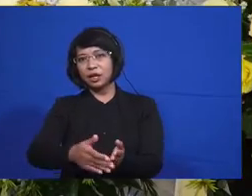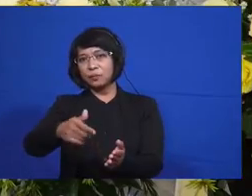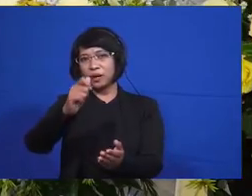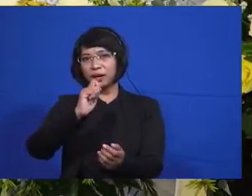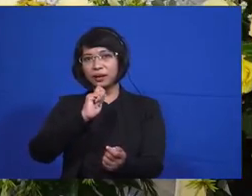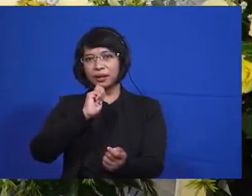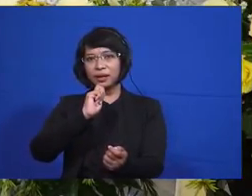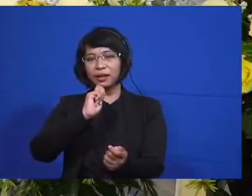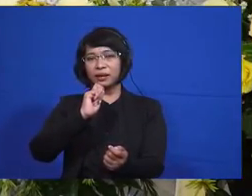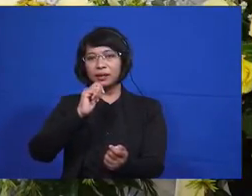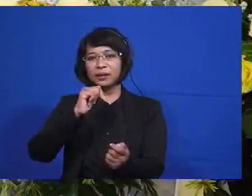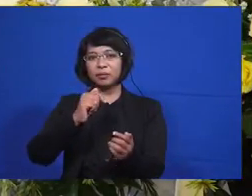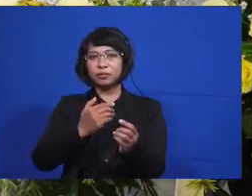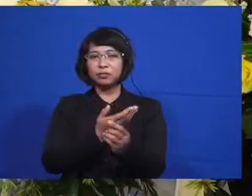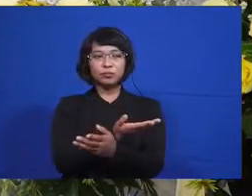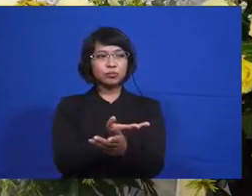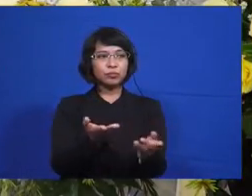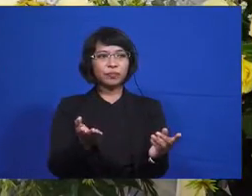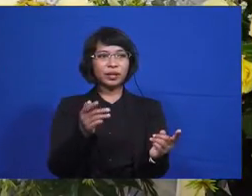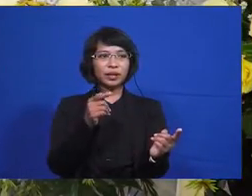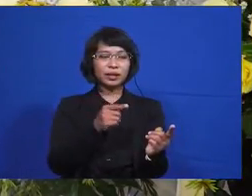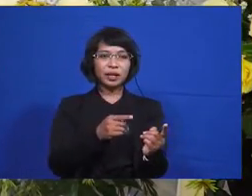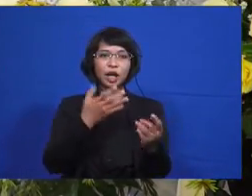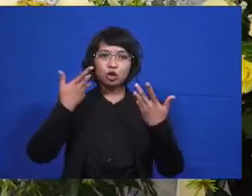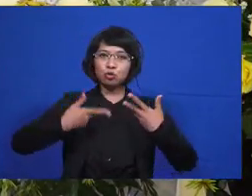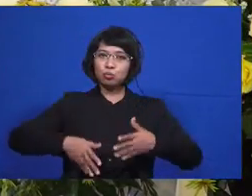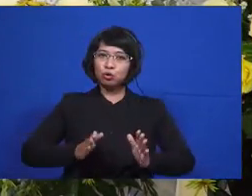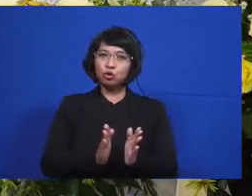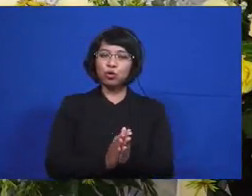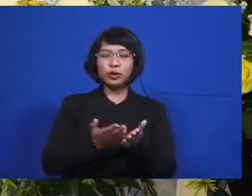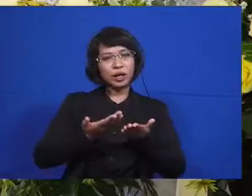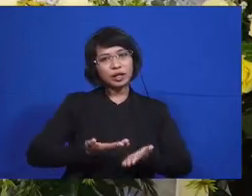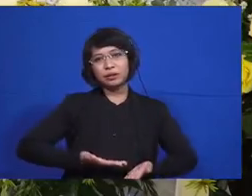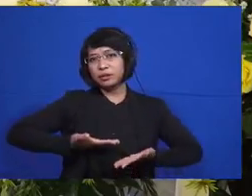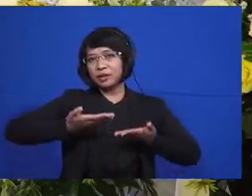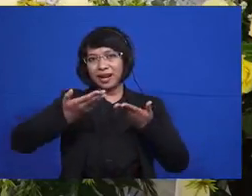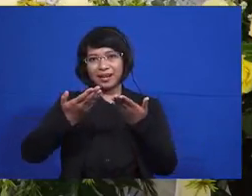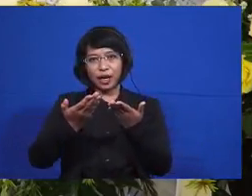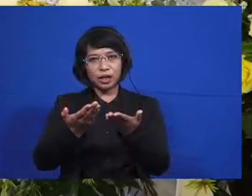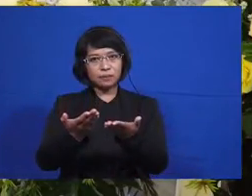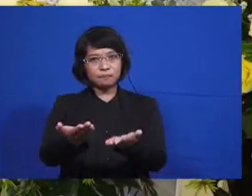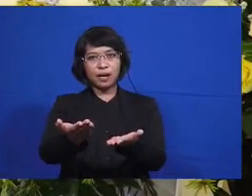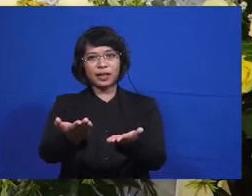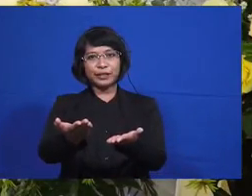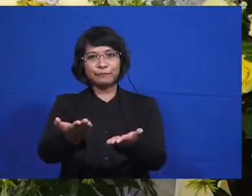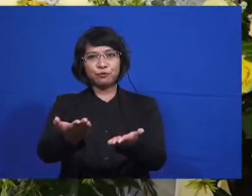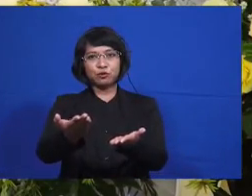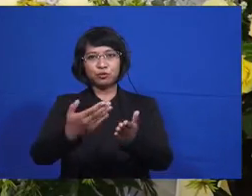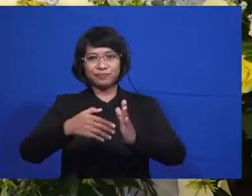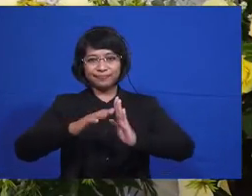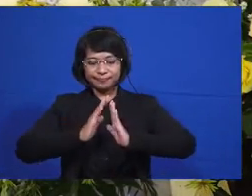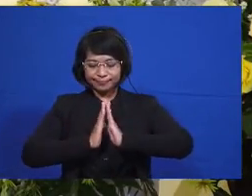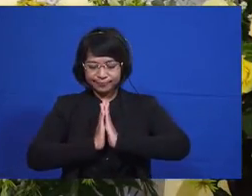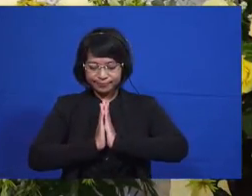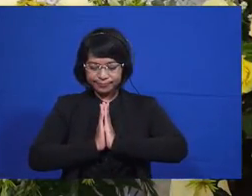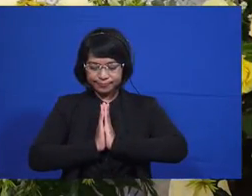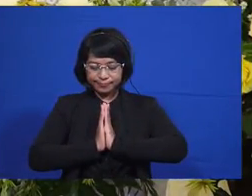terimalah dan makanlah kamu semua, inilah tubuhku yang diserahkan bagimu.